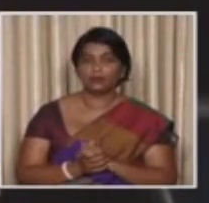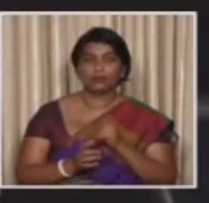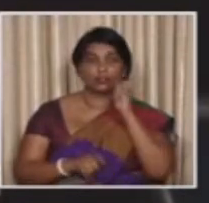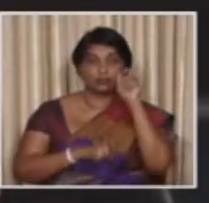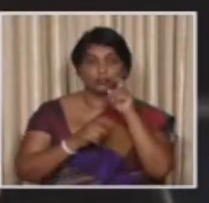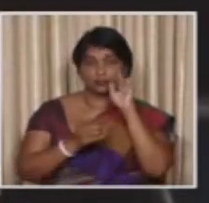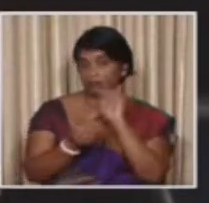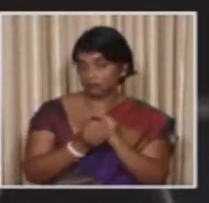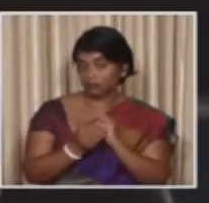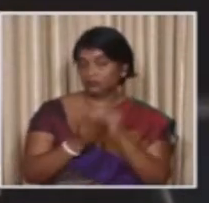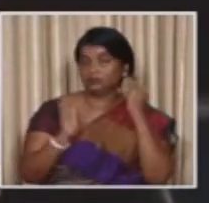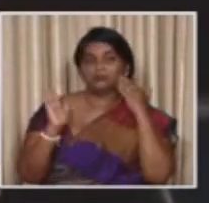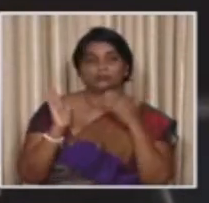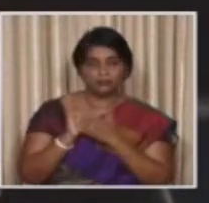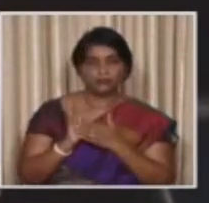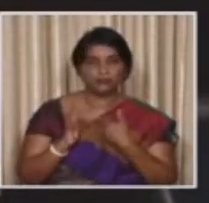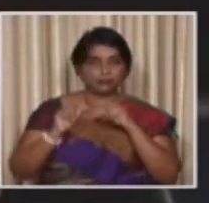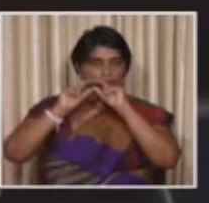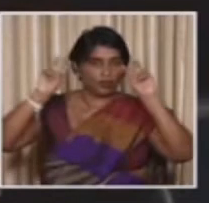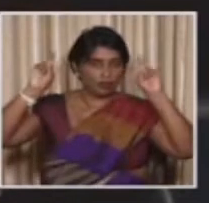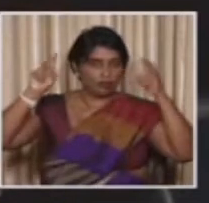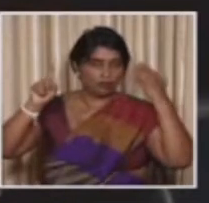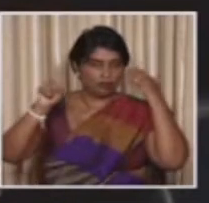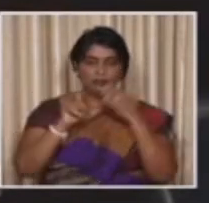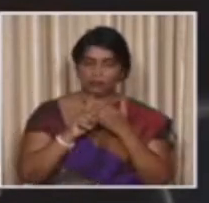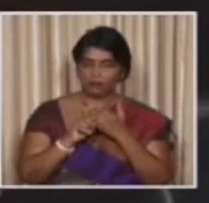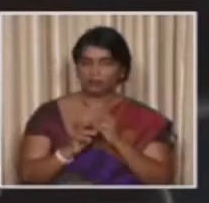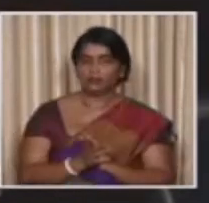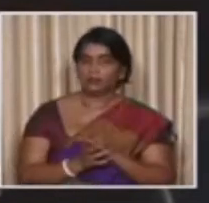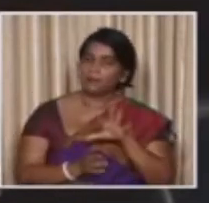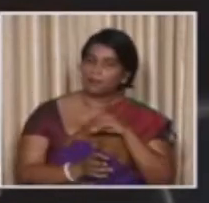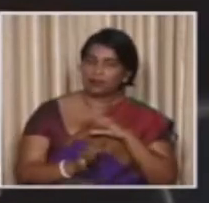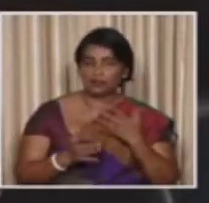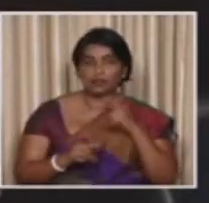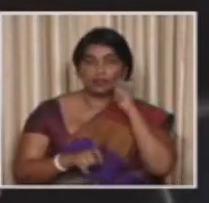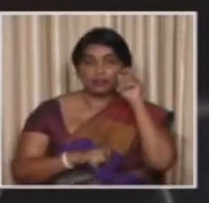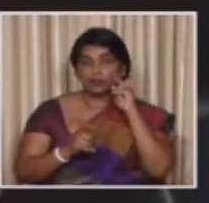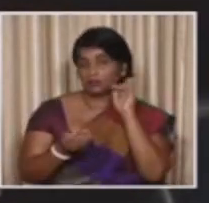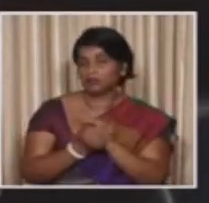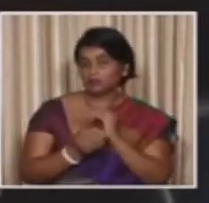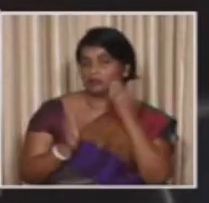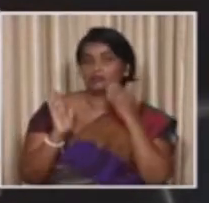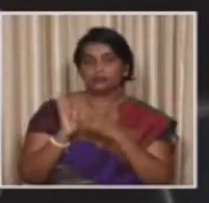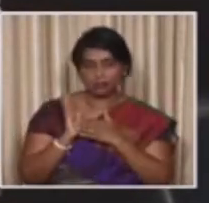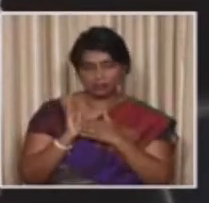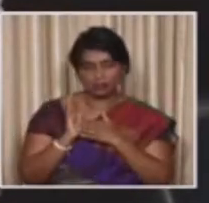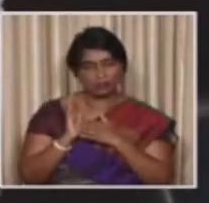මහජන ආරක්ෂාව සම්බන්ධයෙන් මම මගේ මාතෘකාවට නැවතෙන්නේ පිළිගත්තත් නැතත් මහජන ආරක්ෂාව සම්බන්ධයෙන්